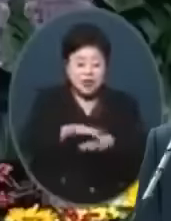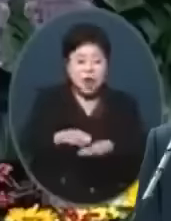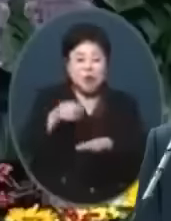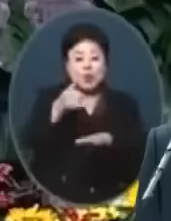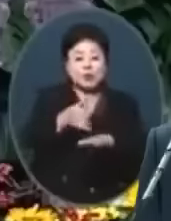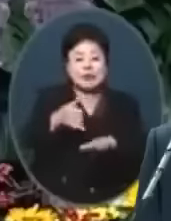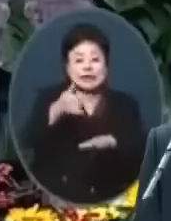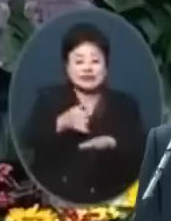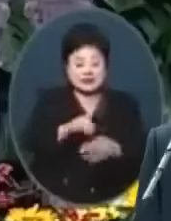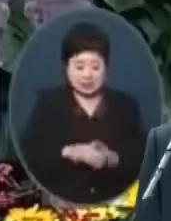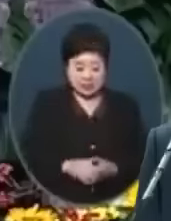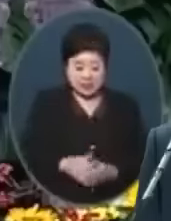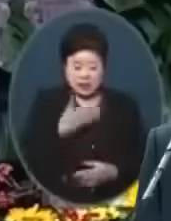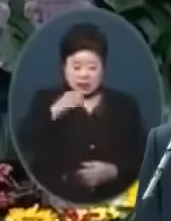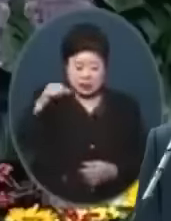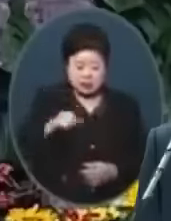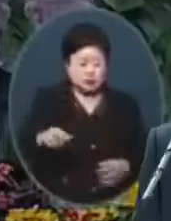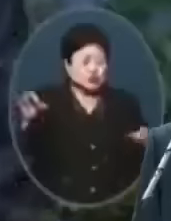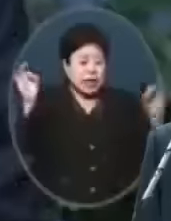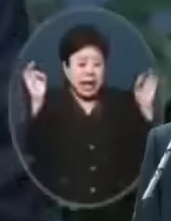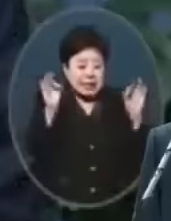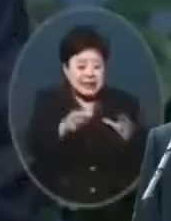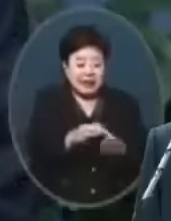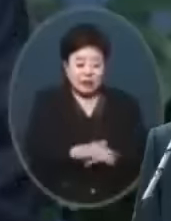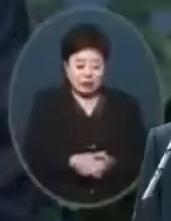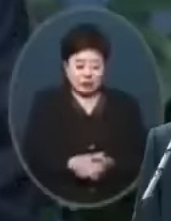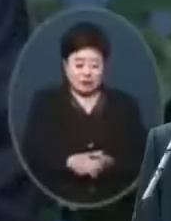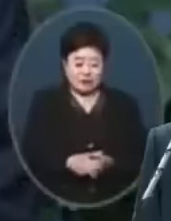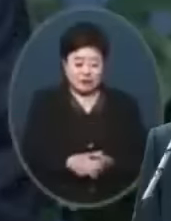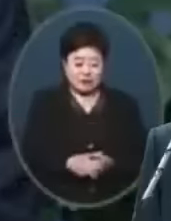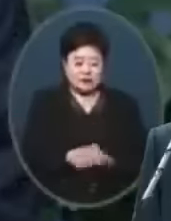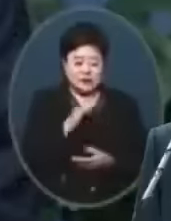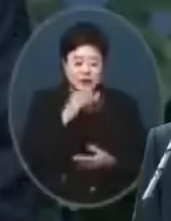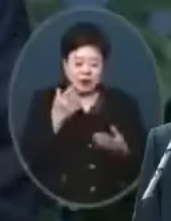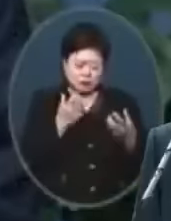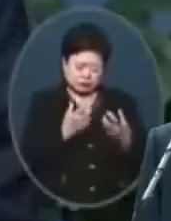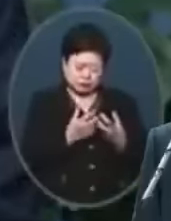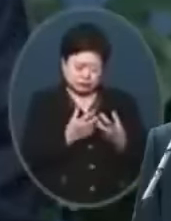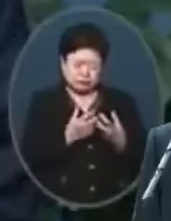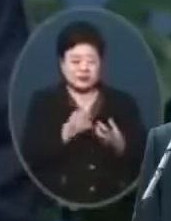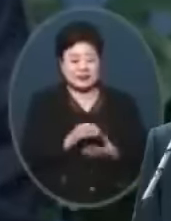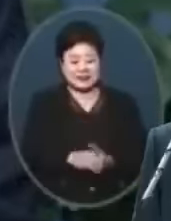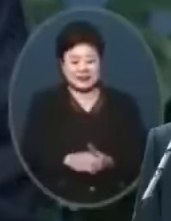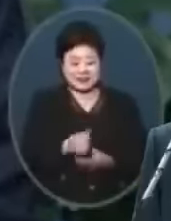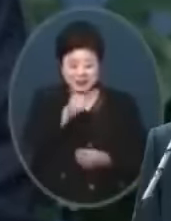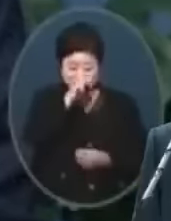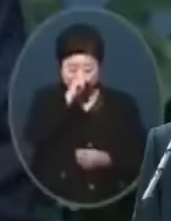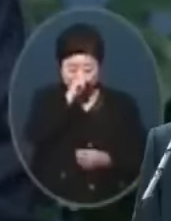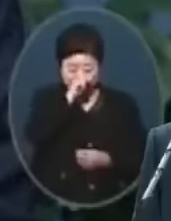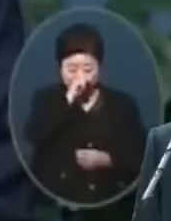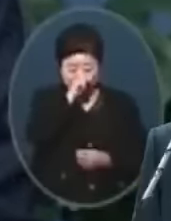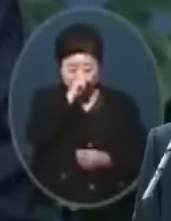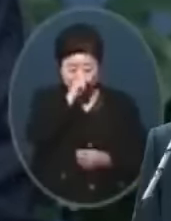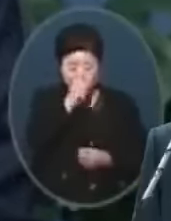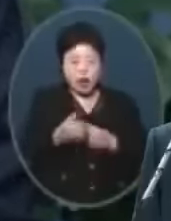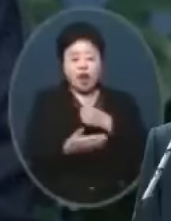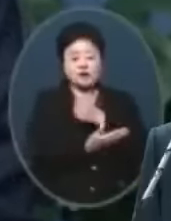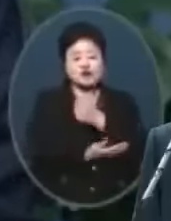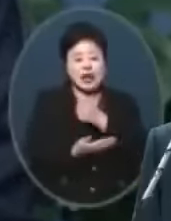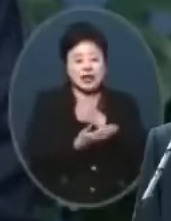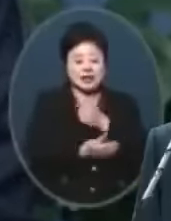지는데 저주를 다 지하고 아주 풍년이요 좋은 수확을 하게